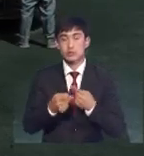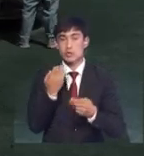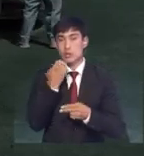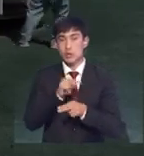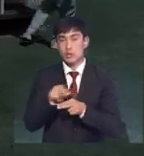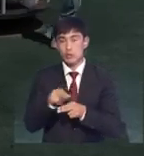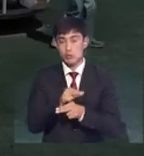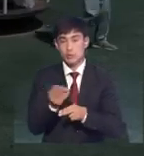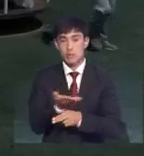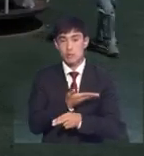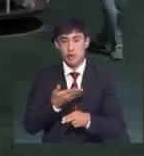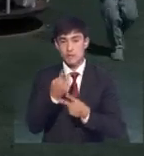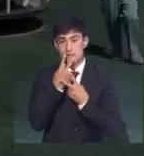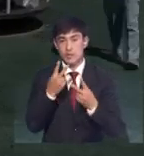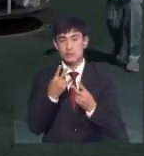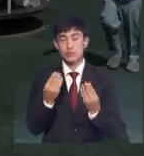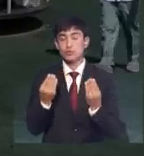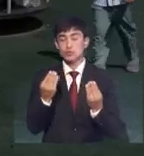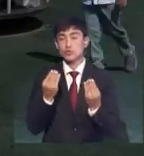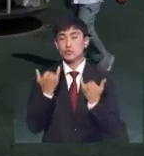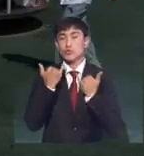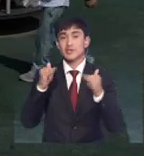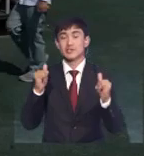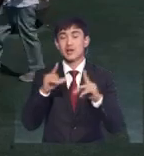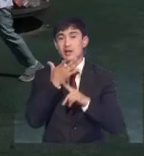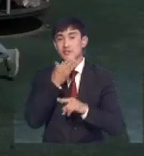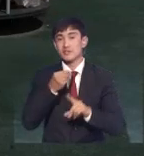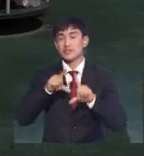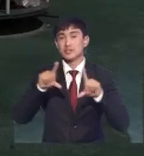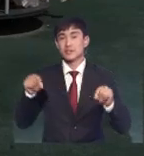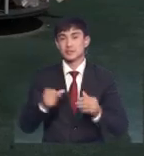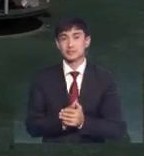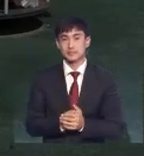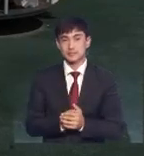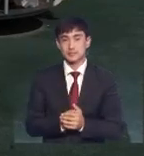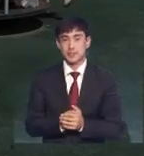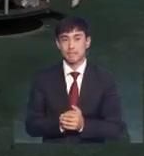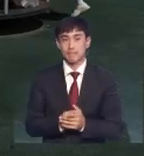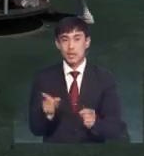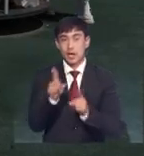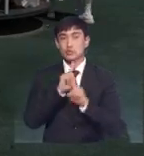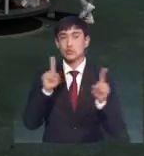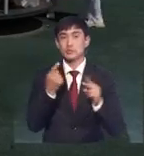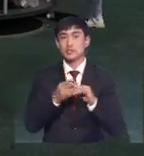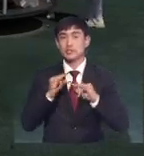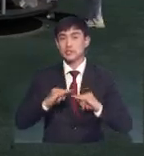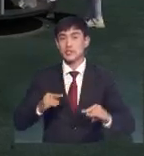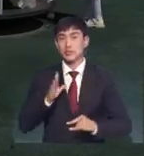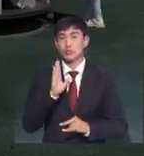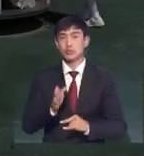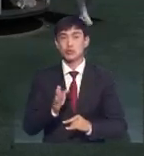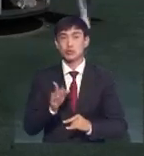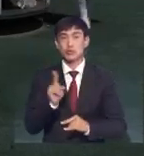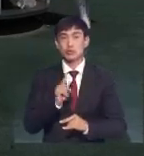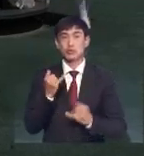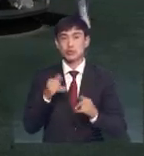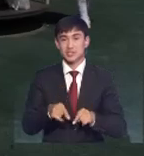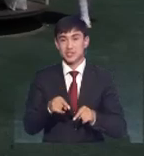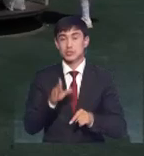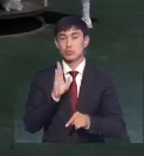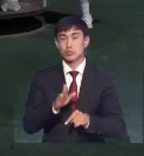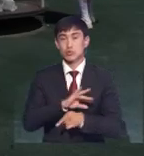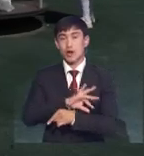капитального ремонта, мы видим вот это вот чудесное, красивое здание. И особенностью этого садика будет являться то, что здесь